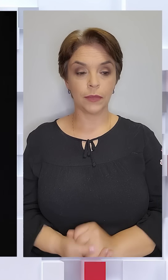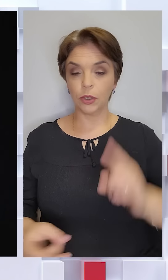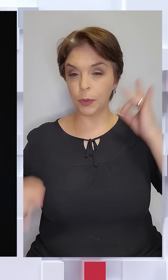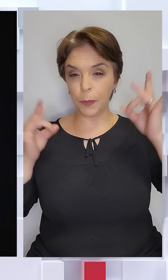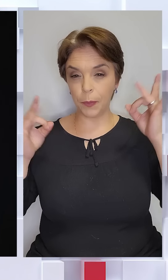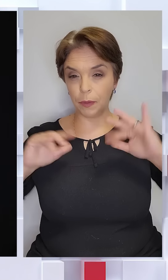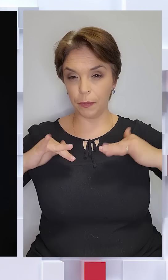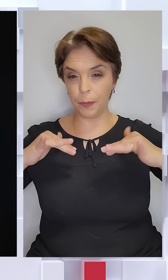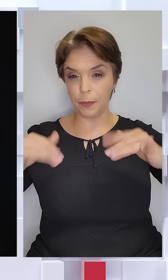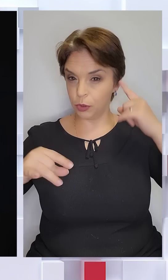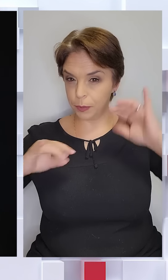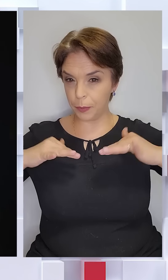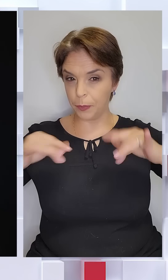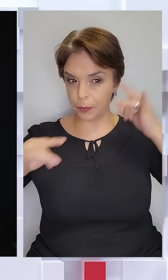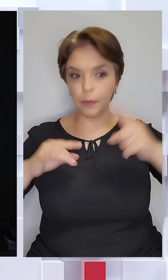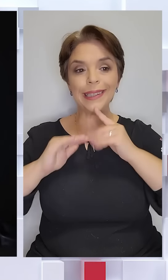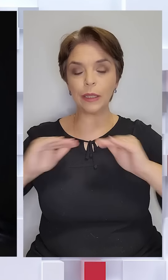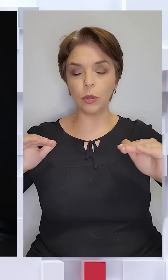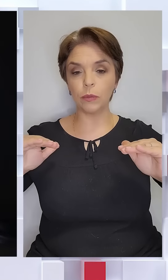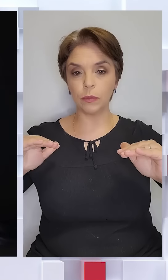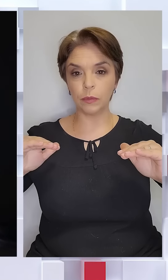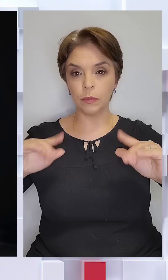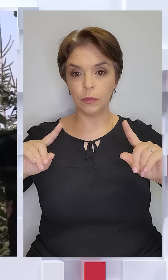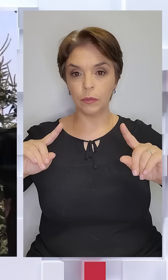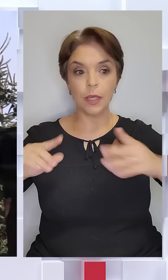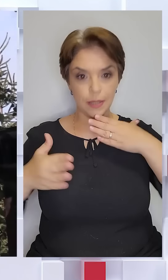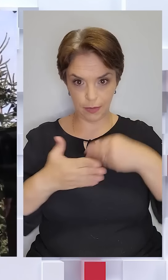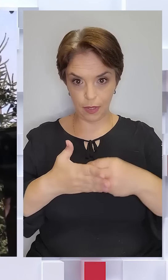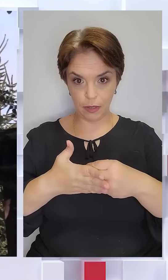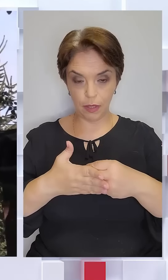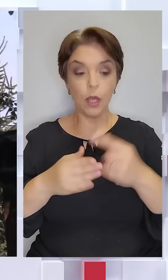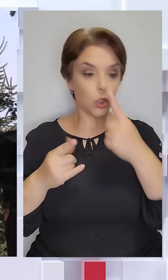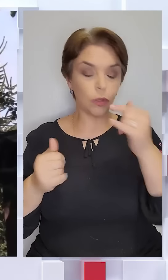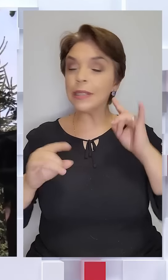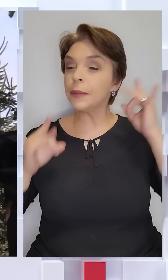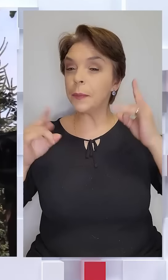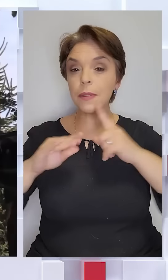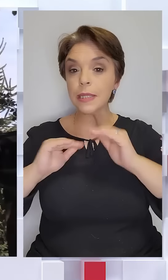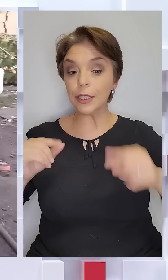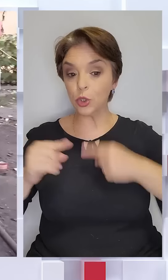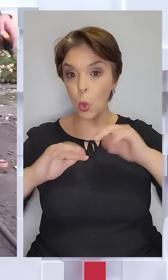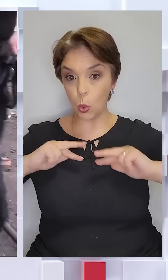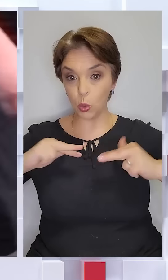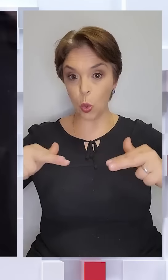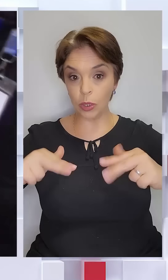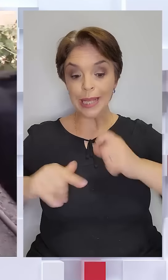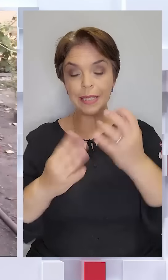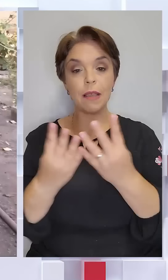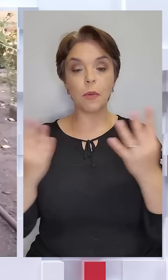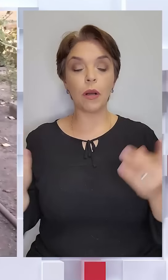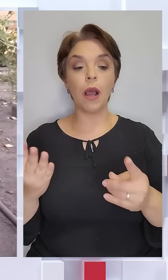5. ФПВ-шка? Так. Тихо. Свій? Щойно у небі стихло дзискотіння чергового дрона. За